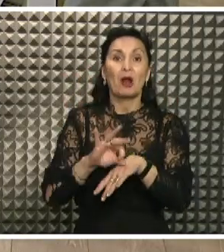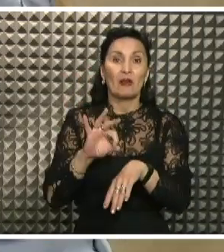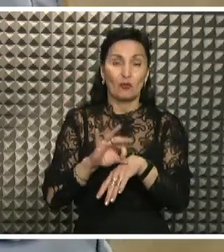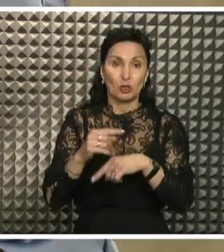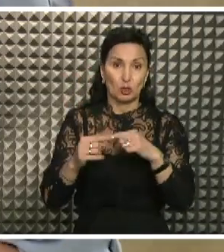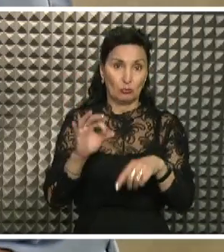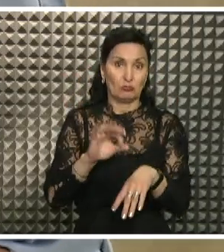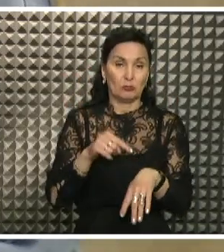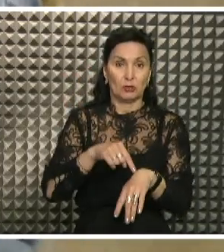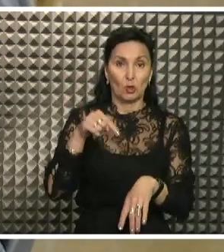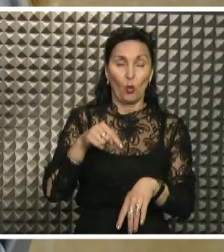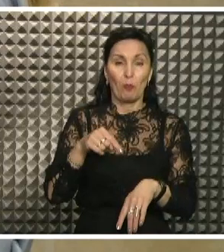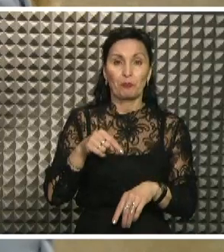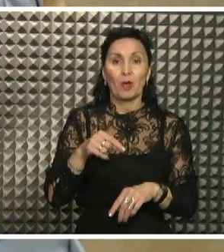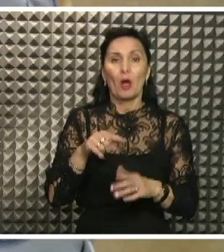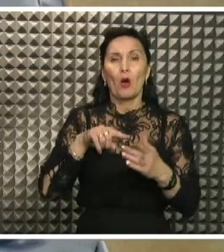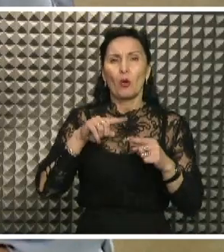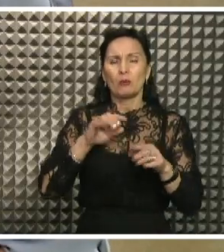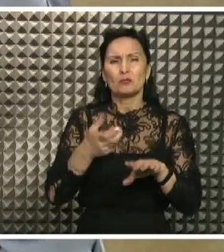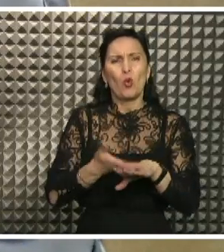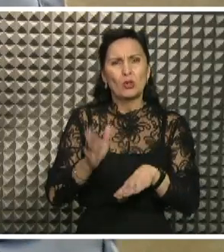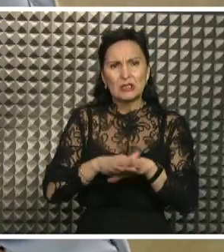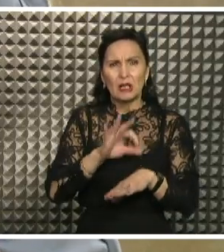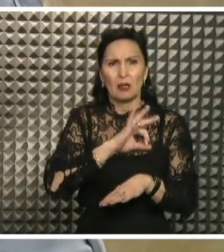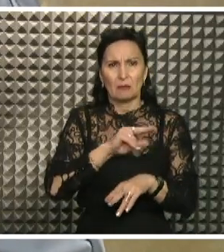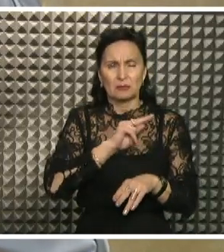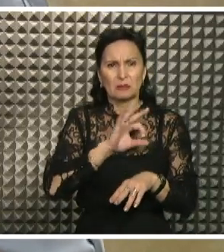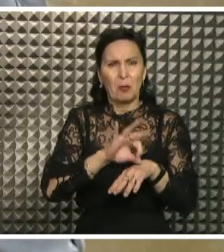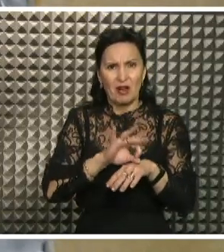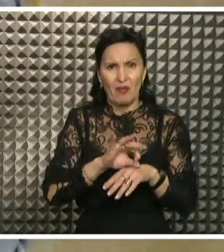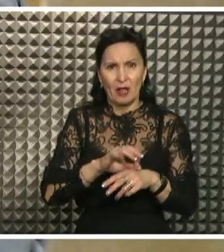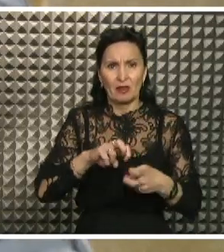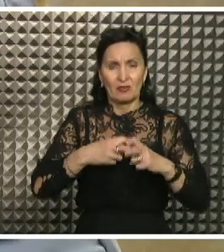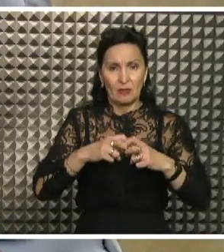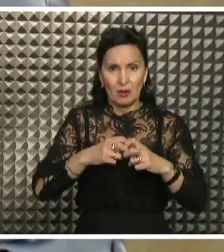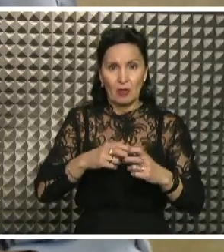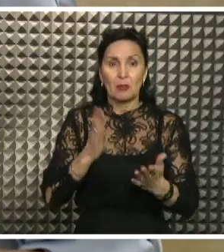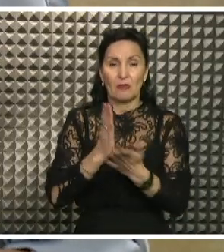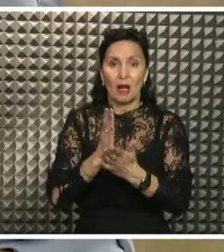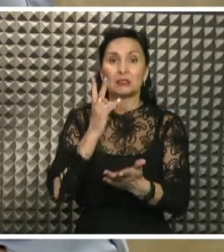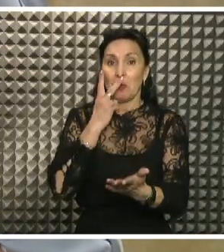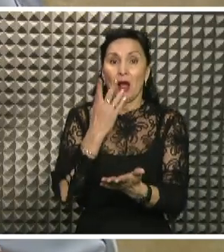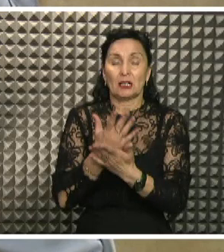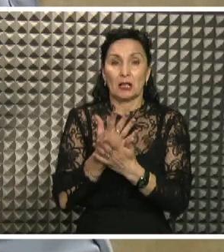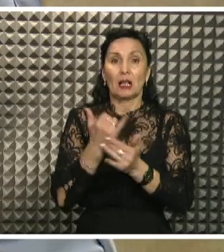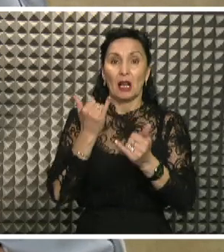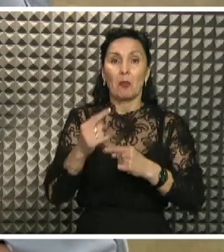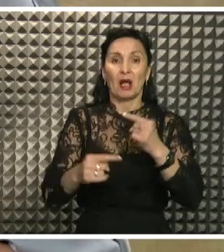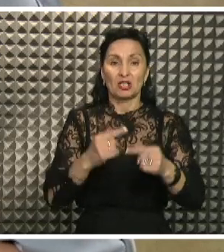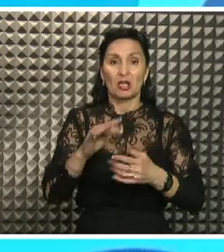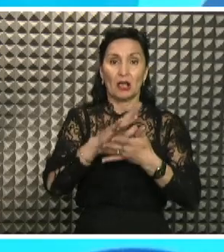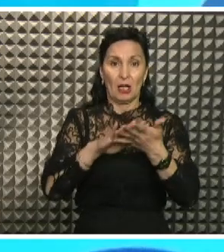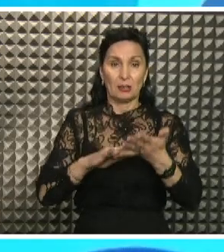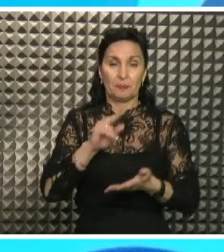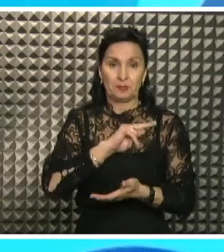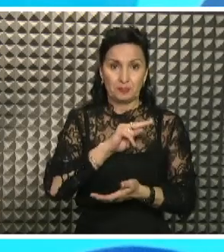синдром. Поэтому острые заболевания опорно-двигательного аппарата являются прямым показанием для прохождения данной